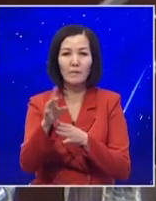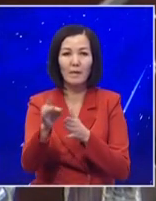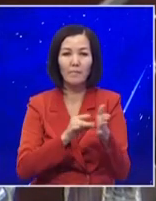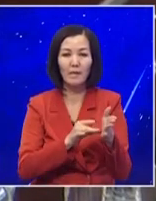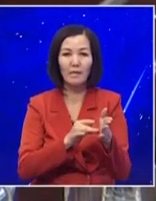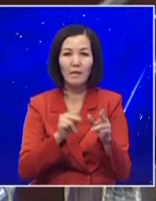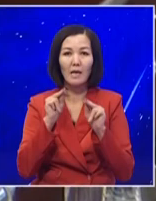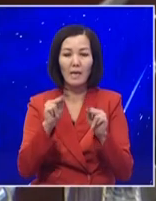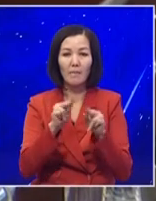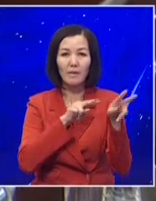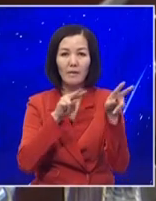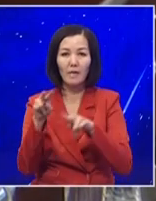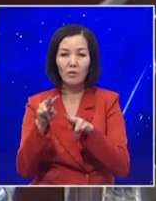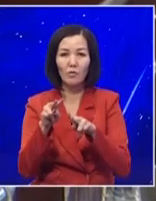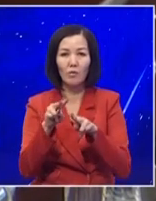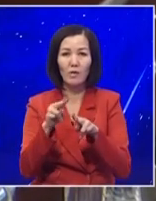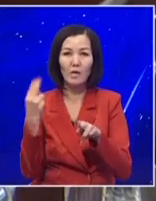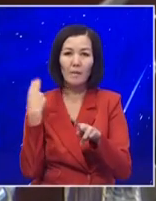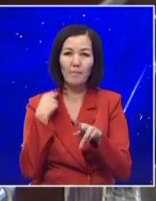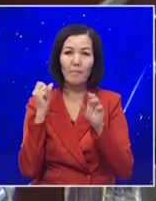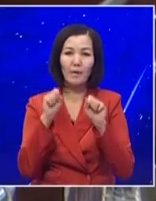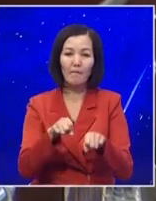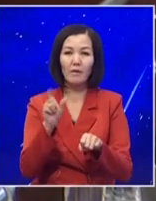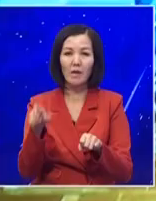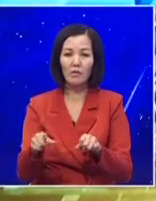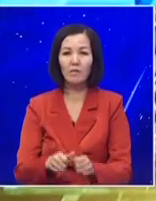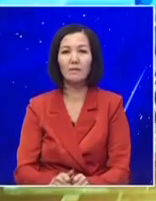и объективный контроль за соблюдением трудовых прав граждан.